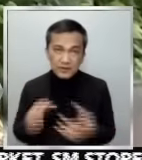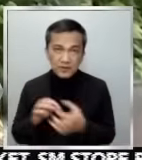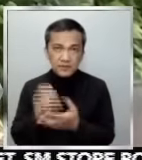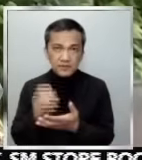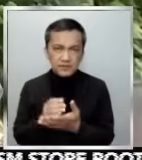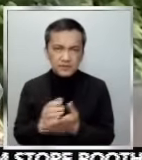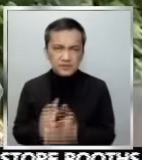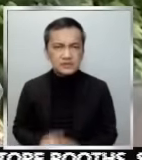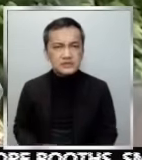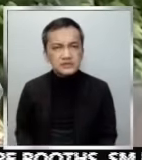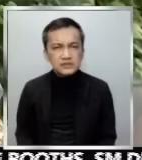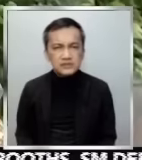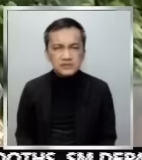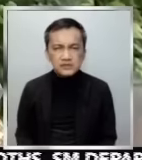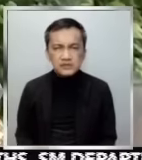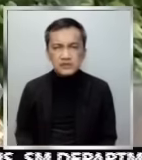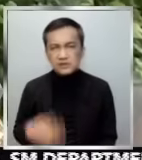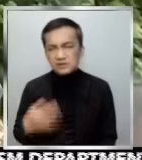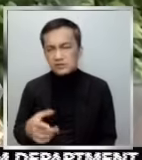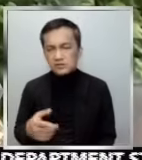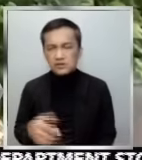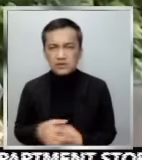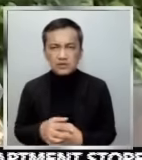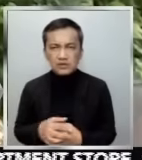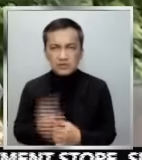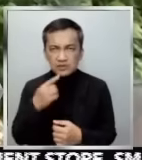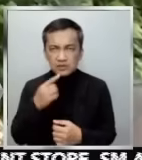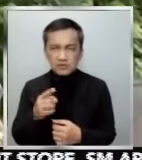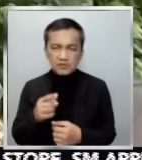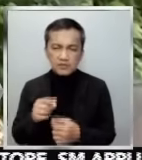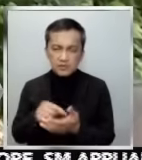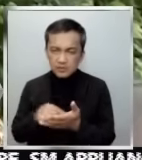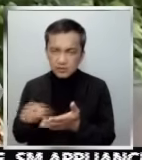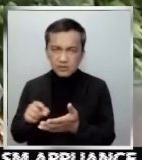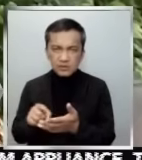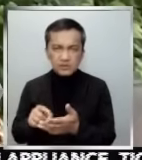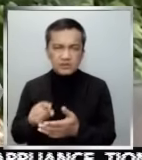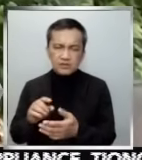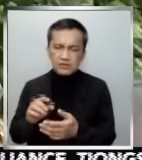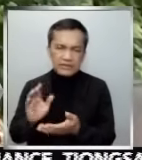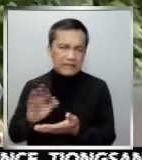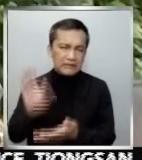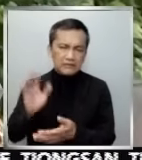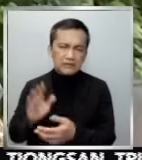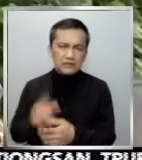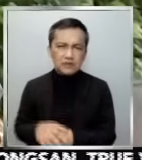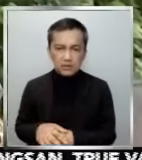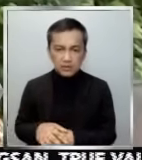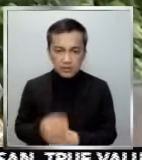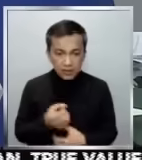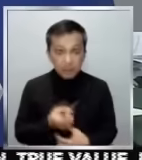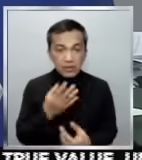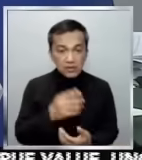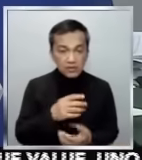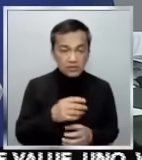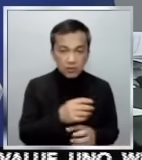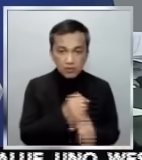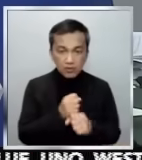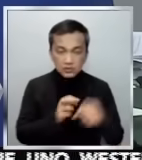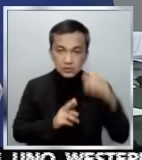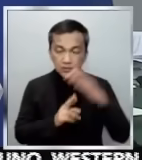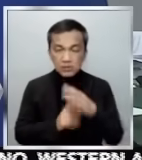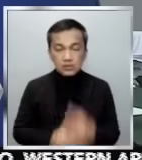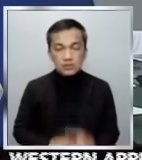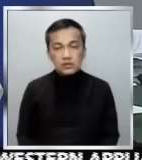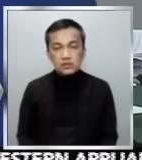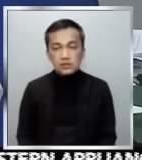kaanuhan sa amin niyo kung pababayaran talaga saakin yung cellphone bill na yon eh magkano lang naman po makuha ako sa retirement ah ayon sa